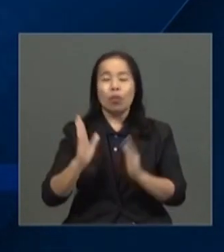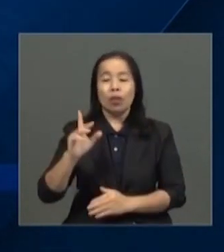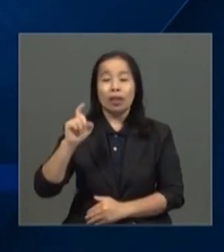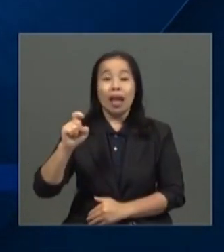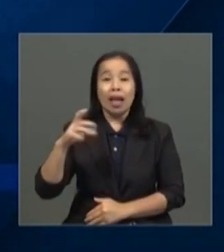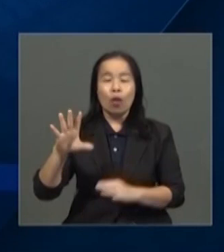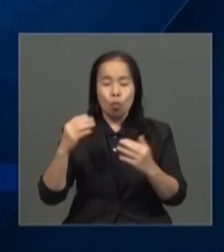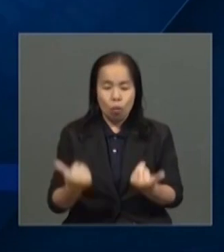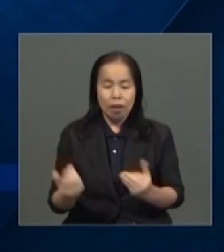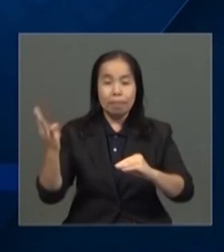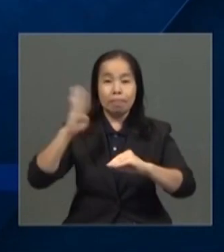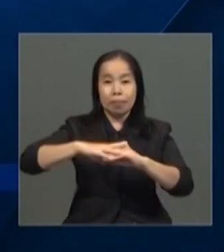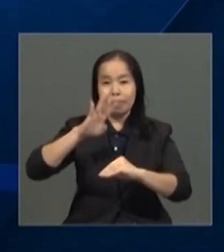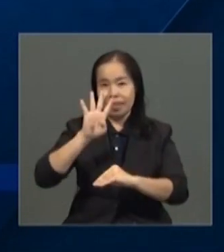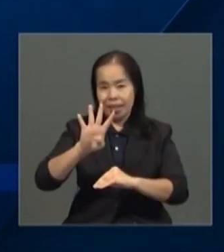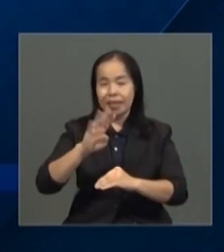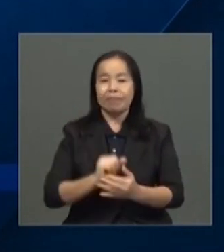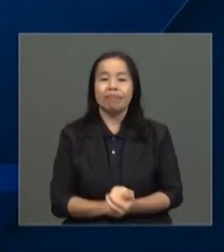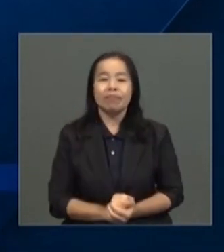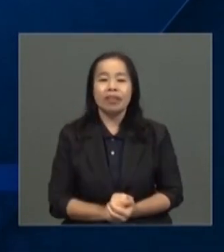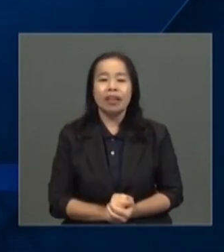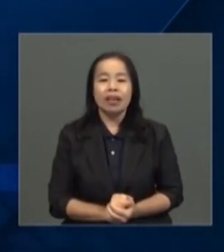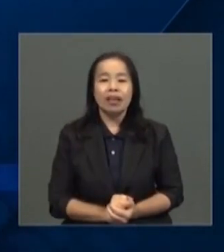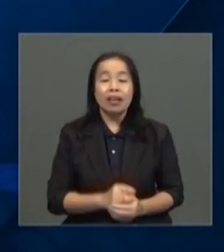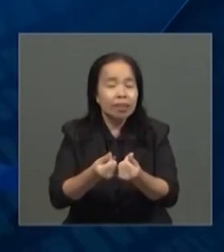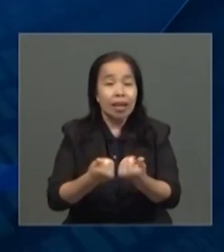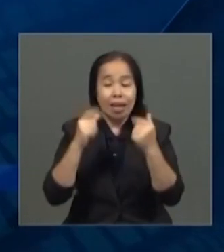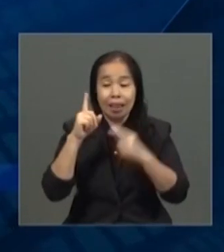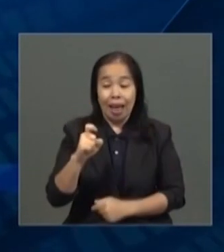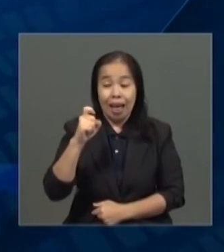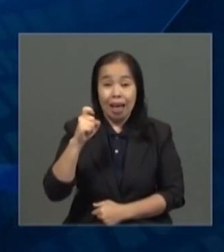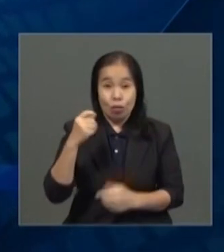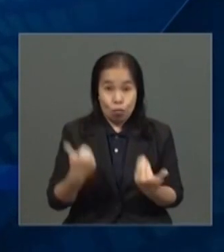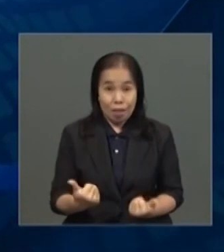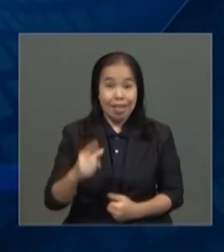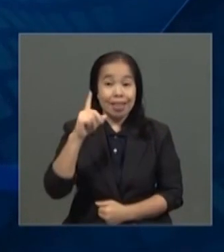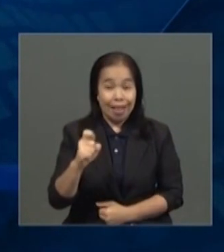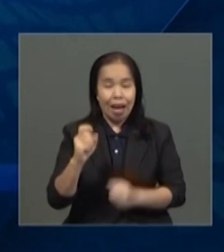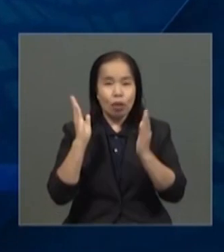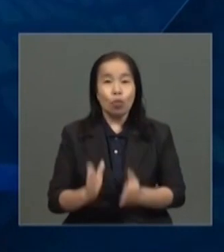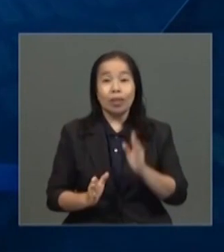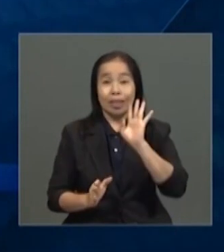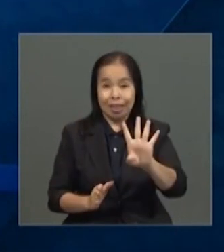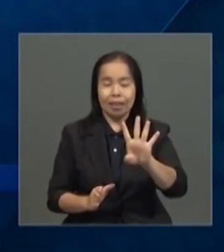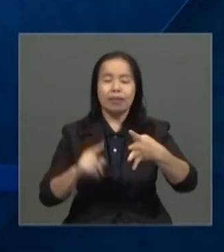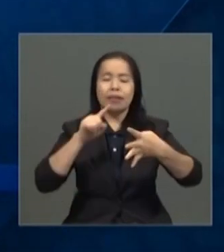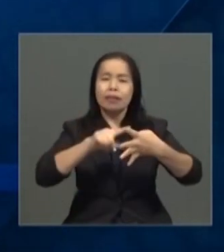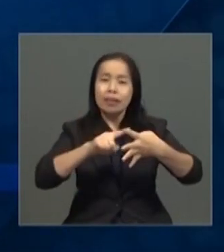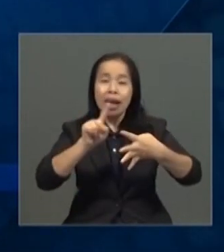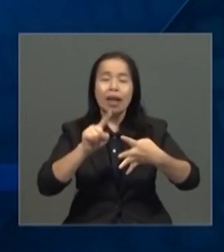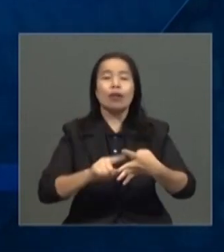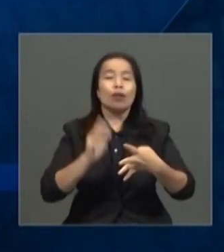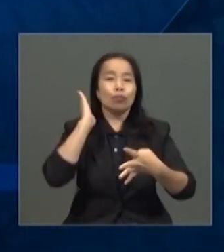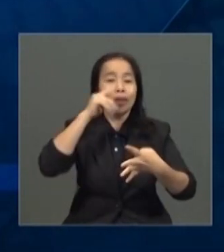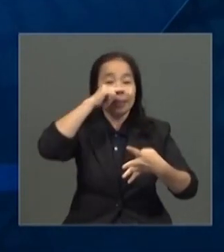พอเนี่ย ไม่พอ ทำยังไงครับก็หารือกันแล้วครับวันนี้ท่านโฆษกบอกว่าทางสบคได้หารือกับทางปลัดกระทรวงสาธารณสุขนะครับ